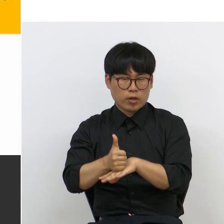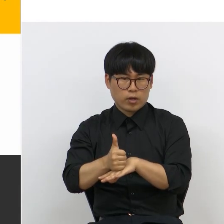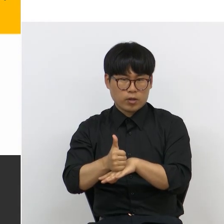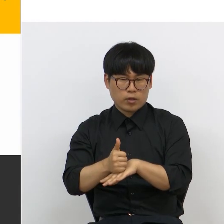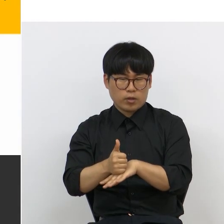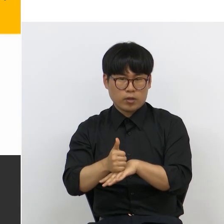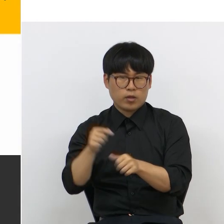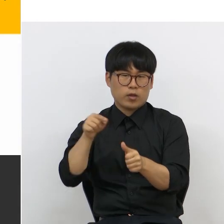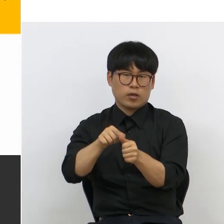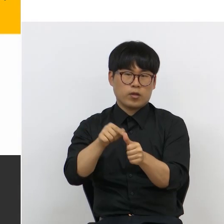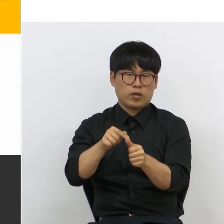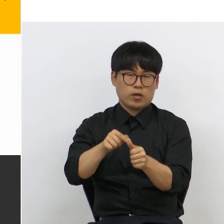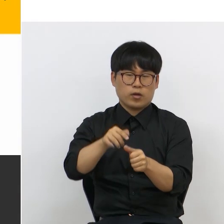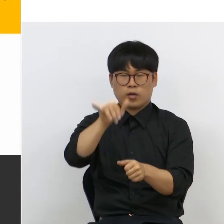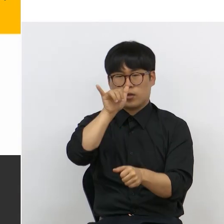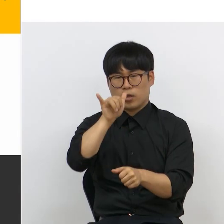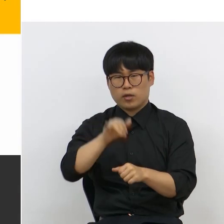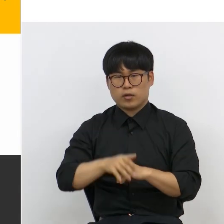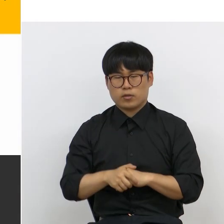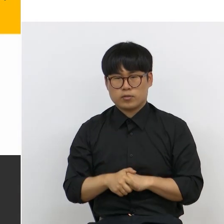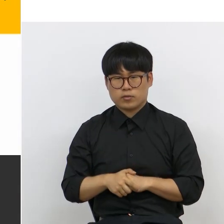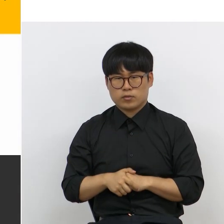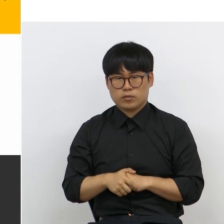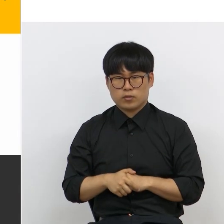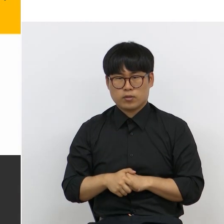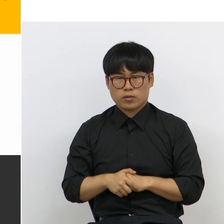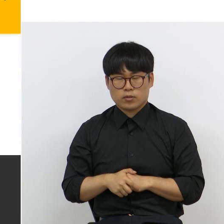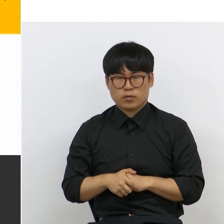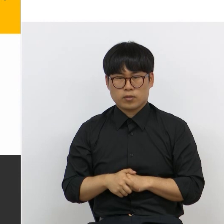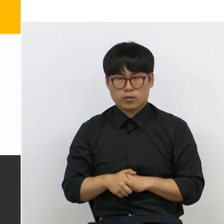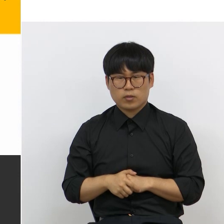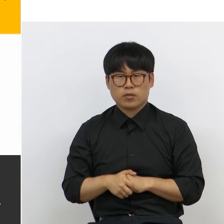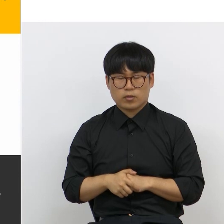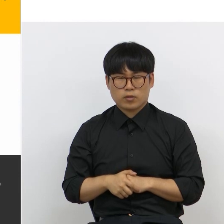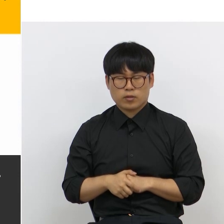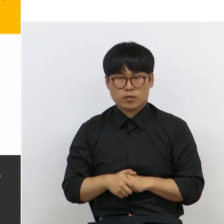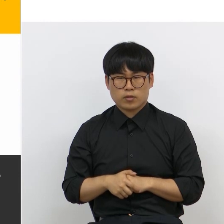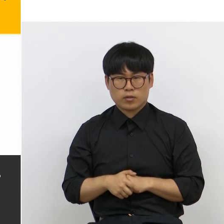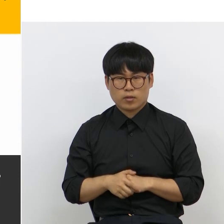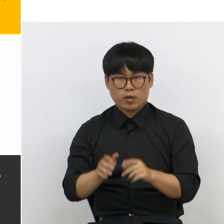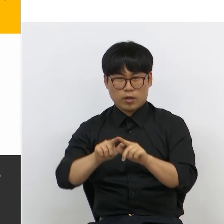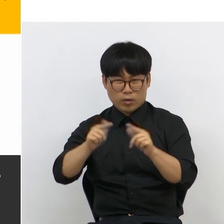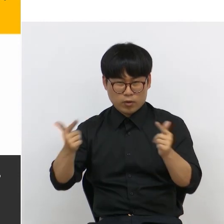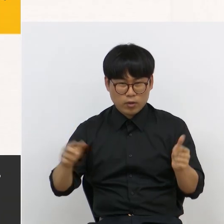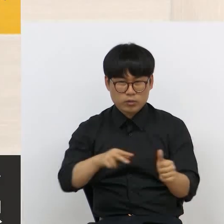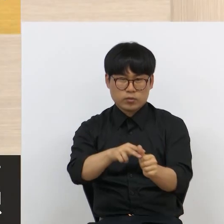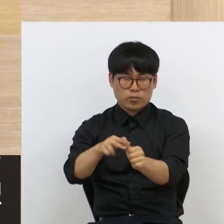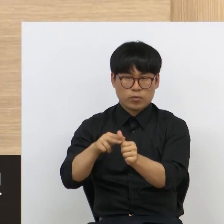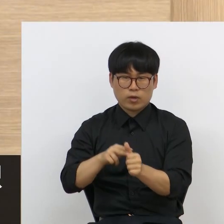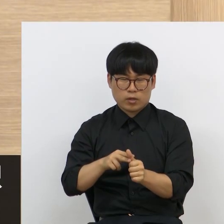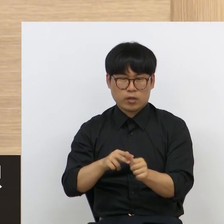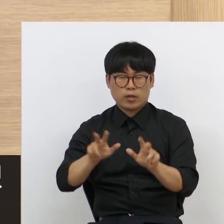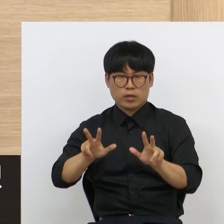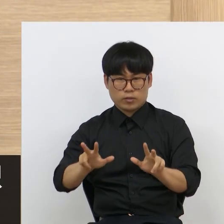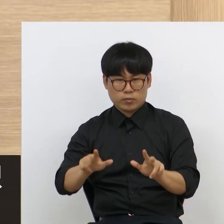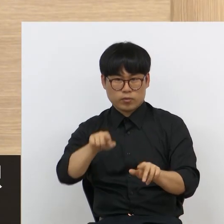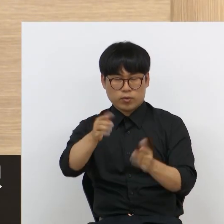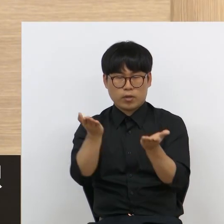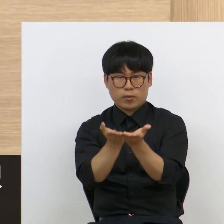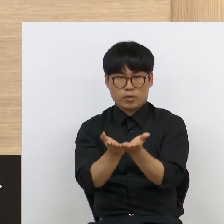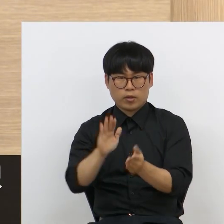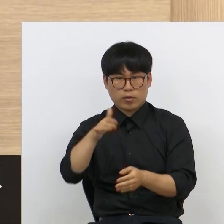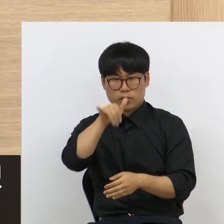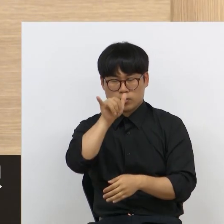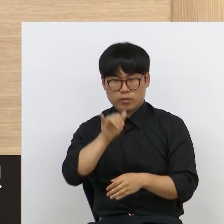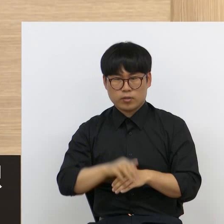있다. 영향을 주고 있다는 것이 예전이지만 밝혀졌고 뭐 수많은 데이터가 지금도 여기에 맞게 되어 있습니다. 그럼